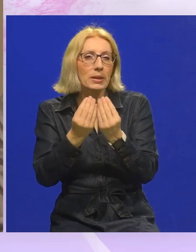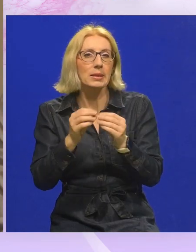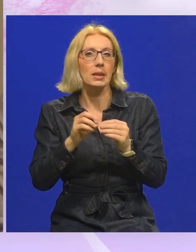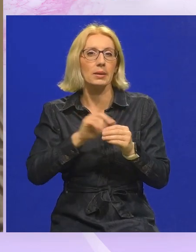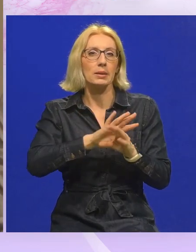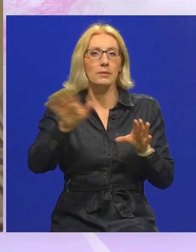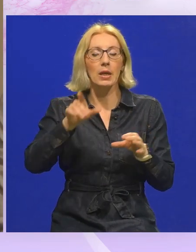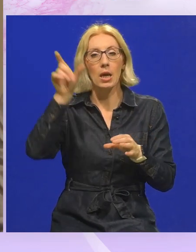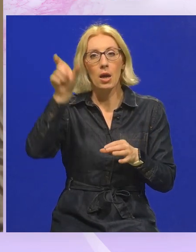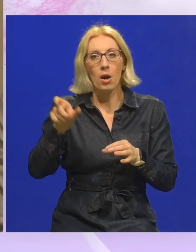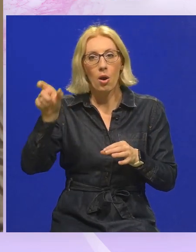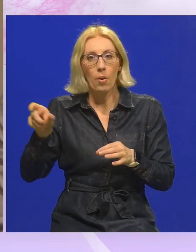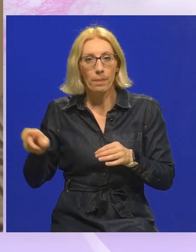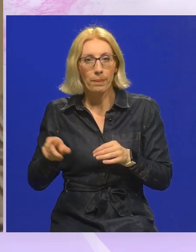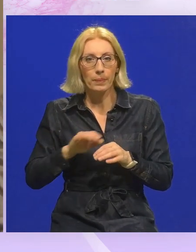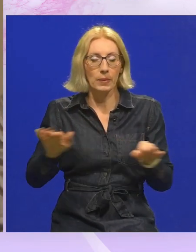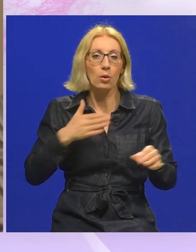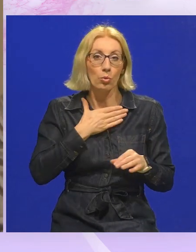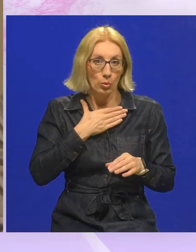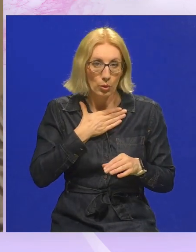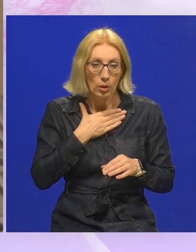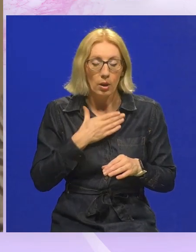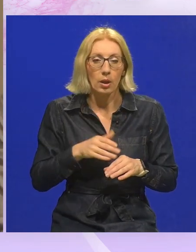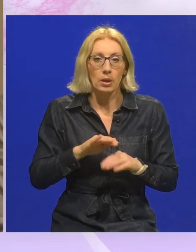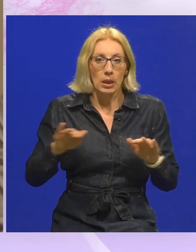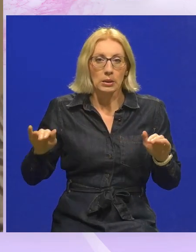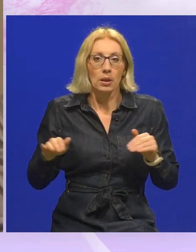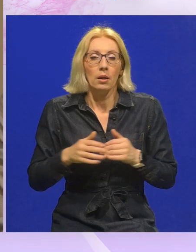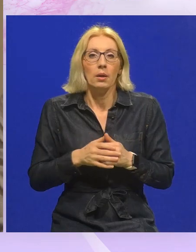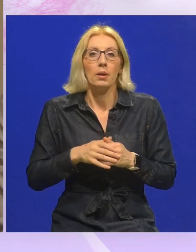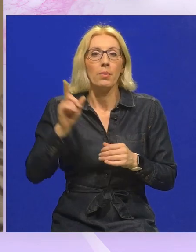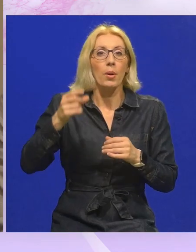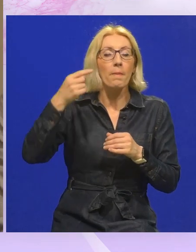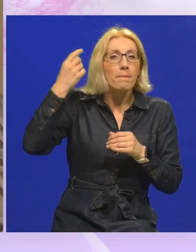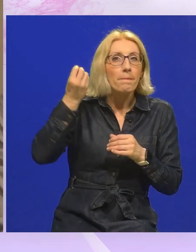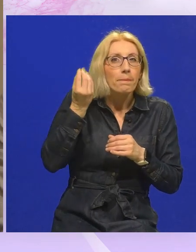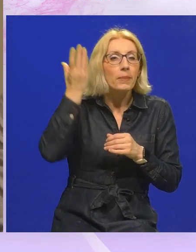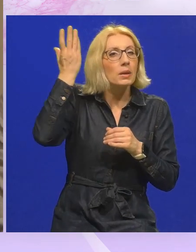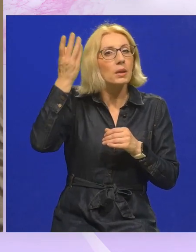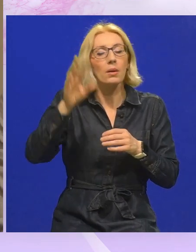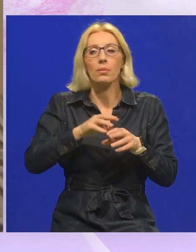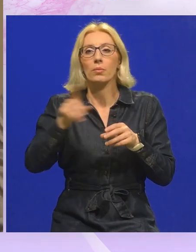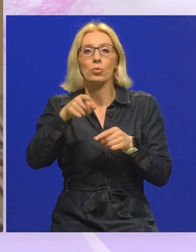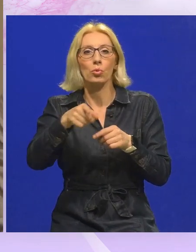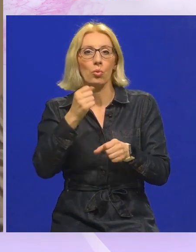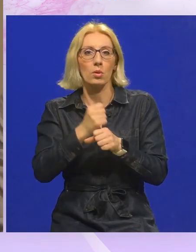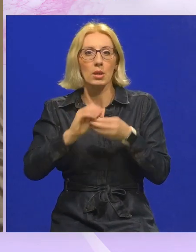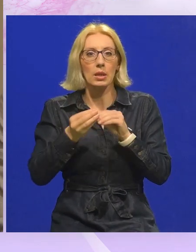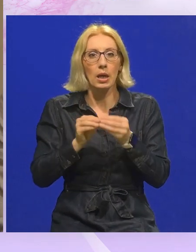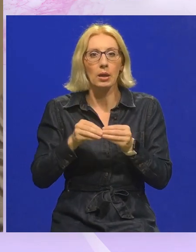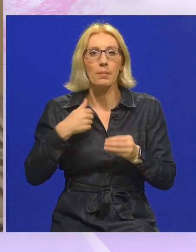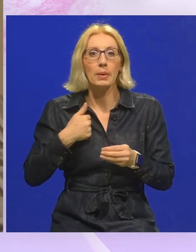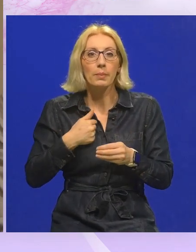i moraju uz pomoć rubrike i uz pomoć smjernica osmisliti što bolje je moguće tu radionicu. Mi ćemo biti ovdje da ih